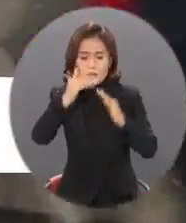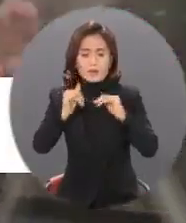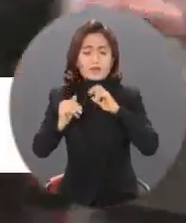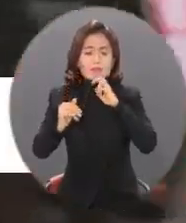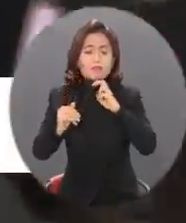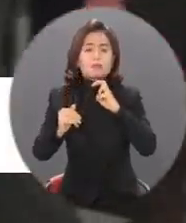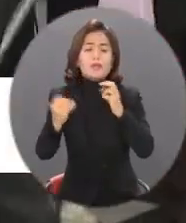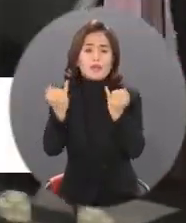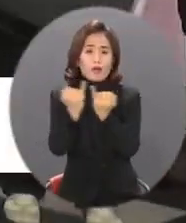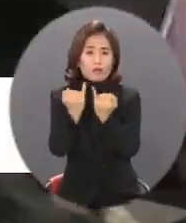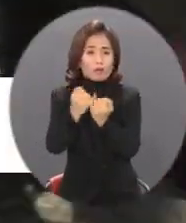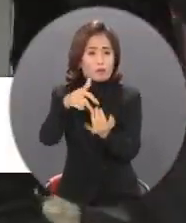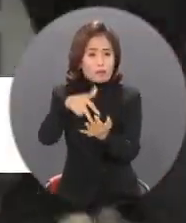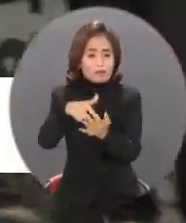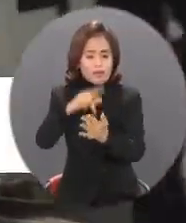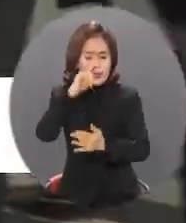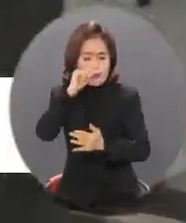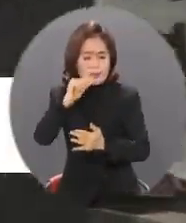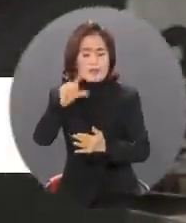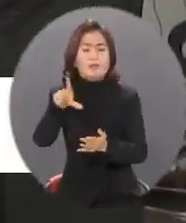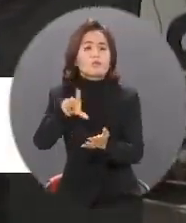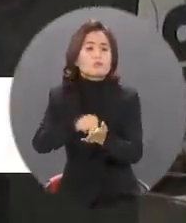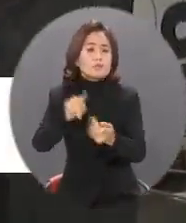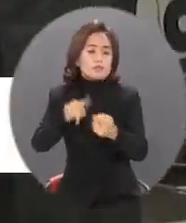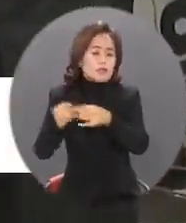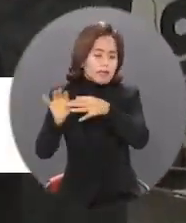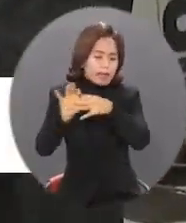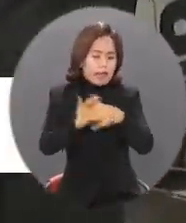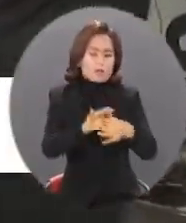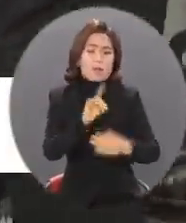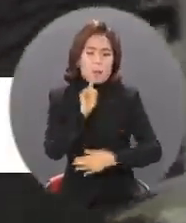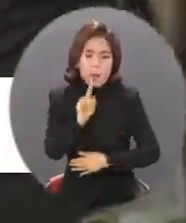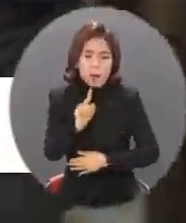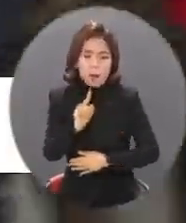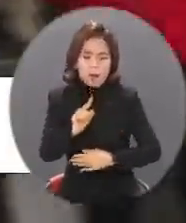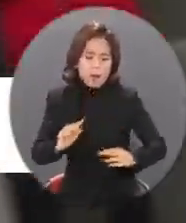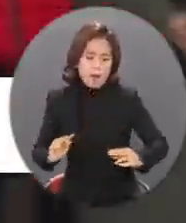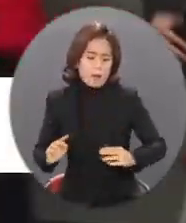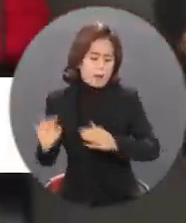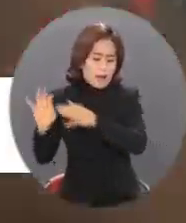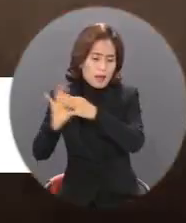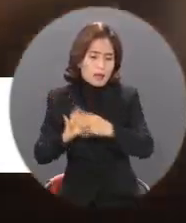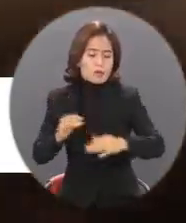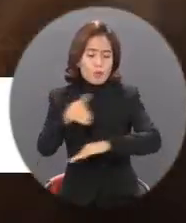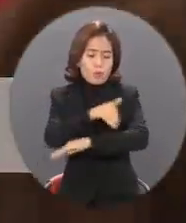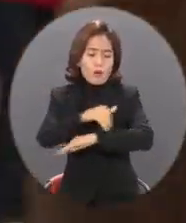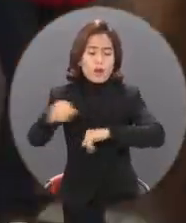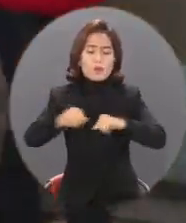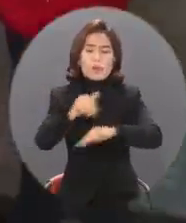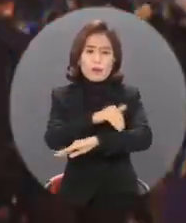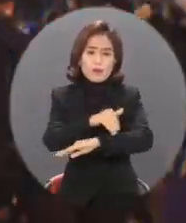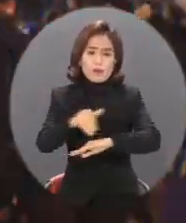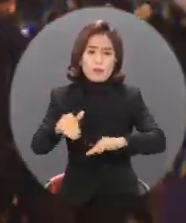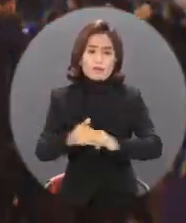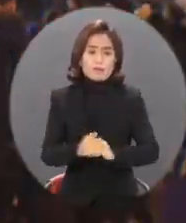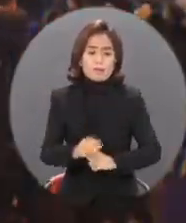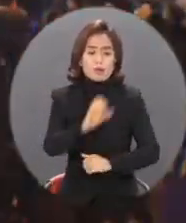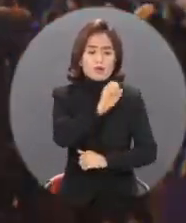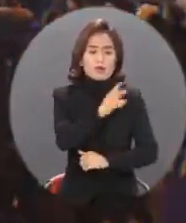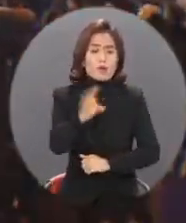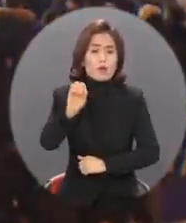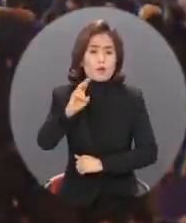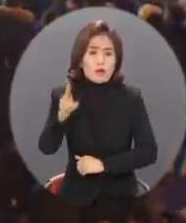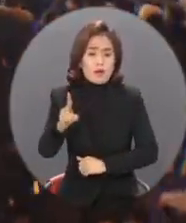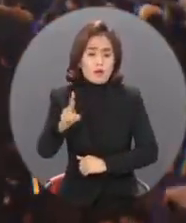30대 여성층에게 민감할 수 있는 이 문제를 계속 꺼내들며 공세를 계속 이어간다는 겁니다. 여야 대선